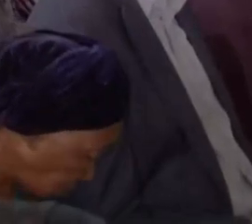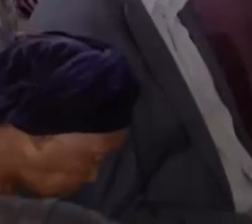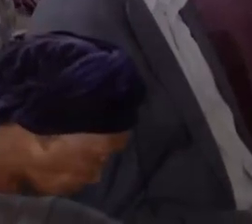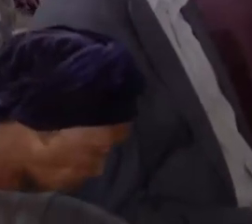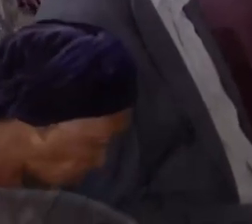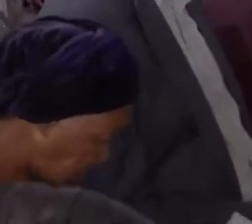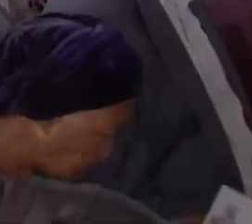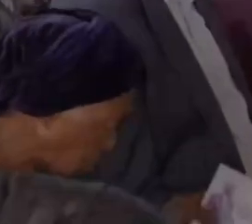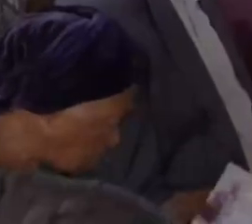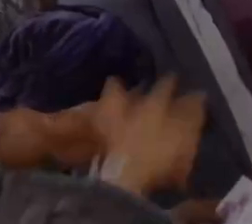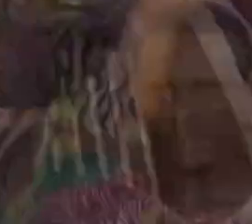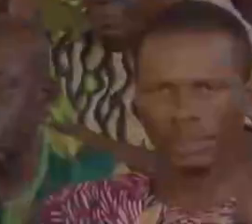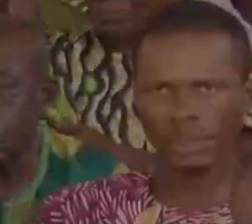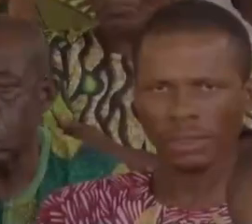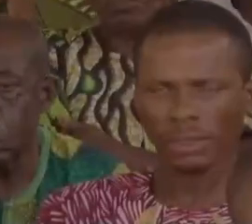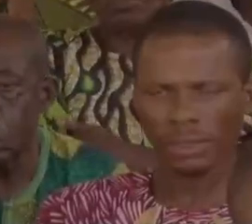Le Seigneur va te prospérer.